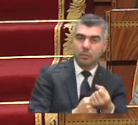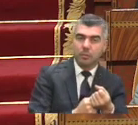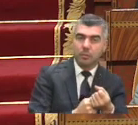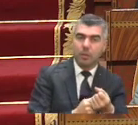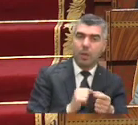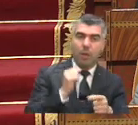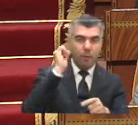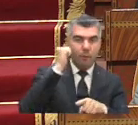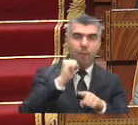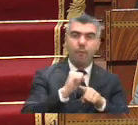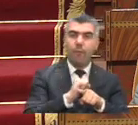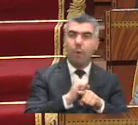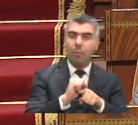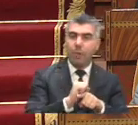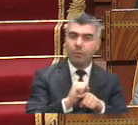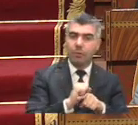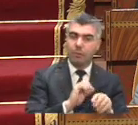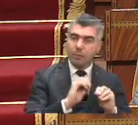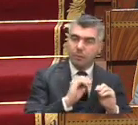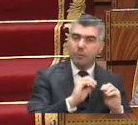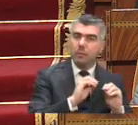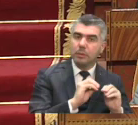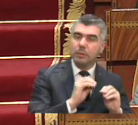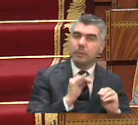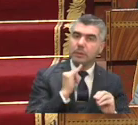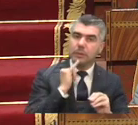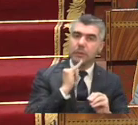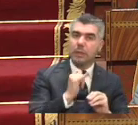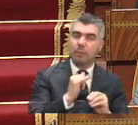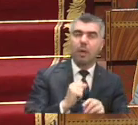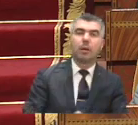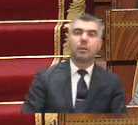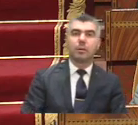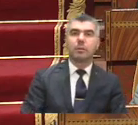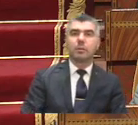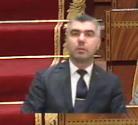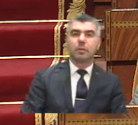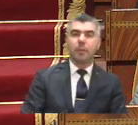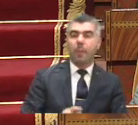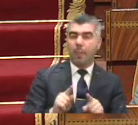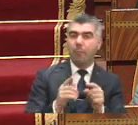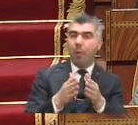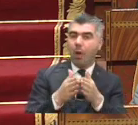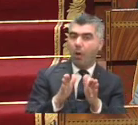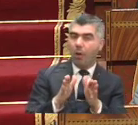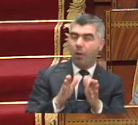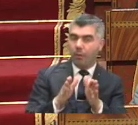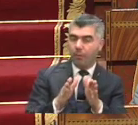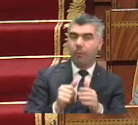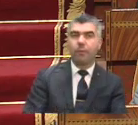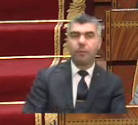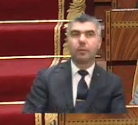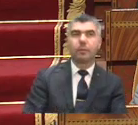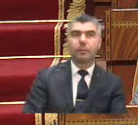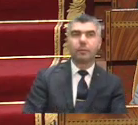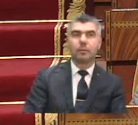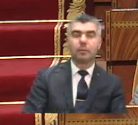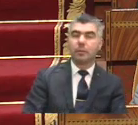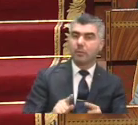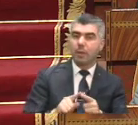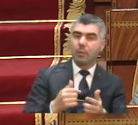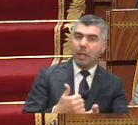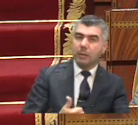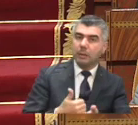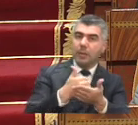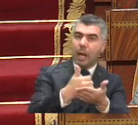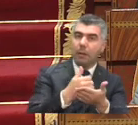بتكوين مستمر، تكوين اللي يكون هادف ومرن، من فتح المجال للدعم